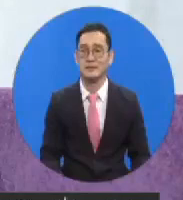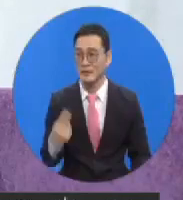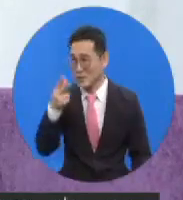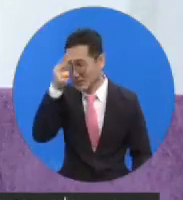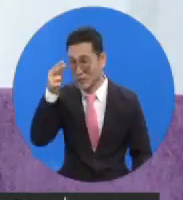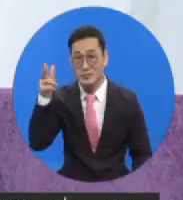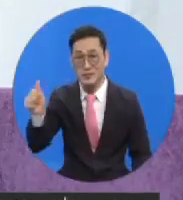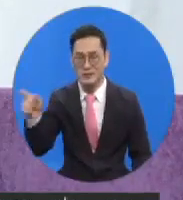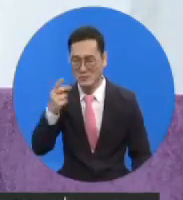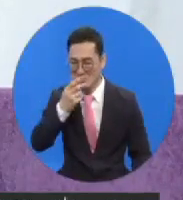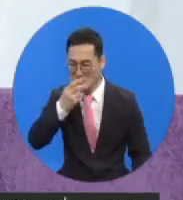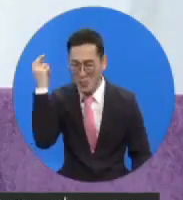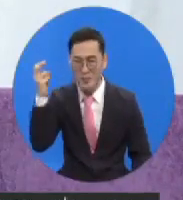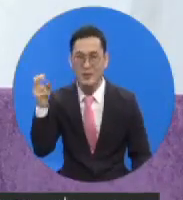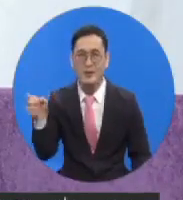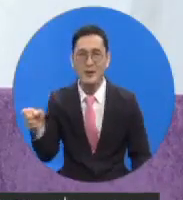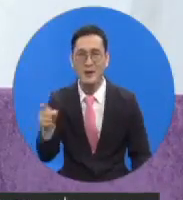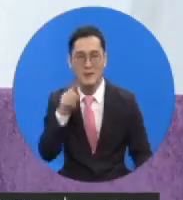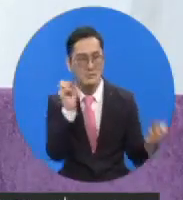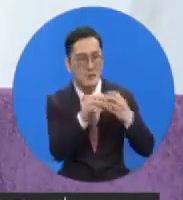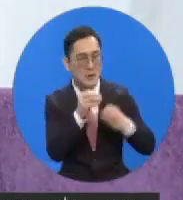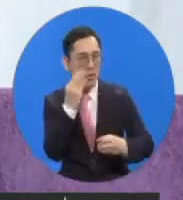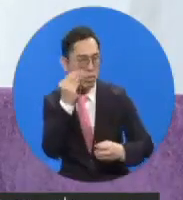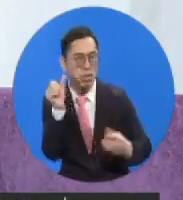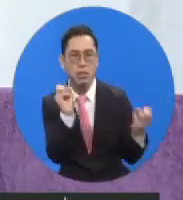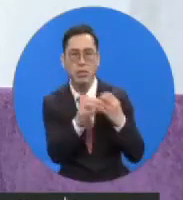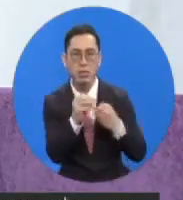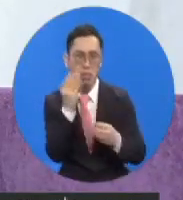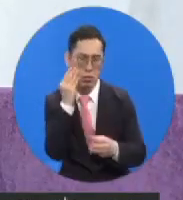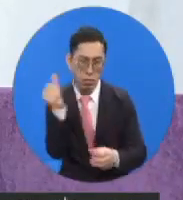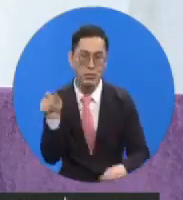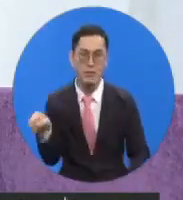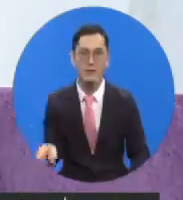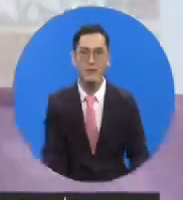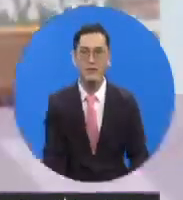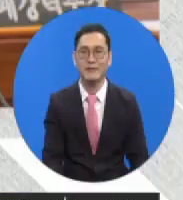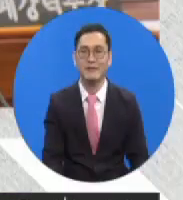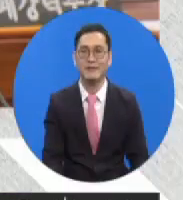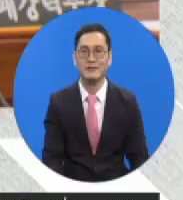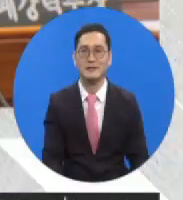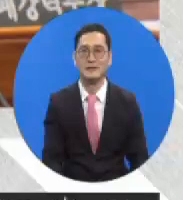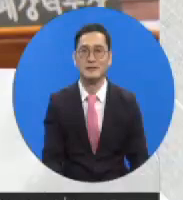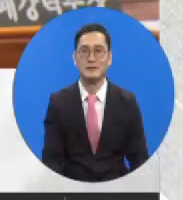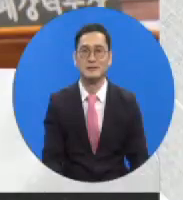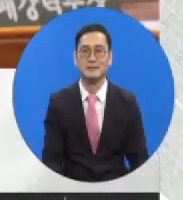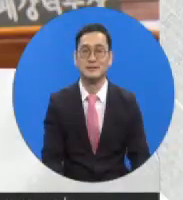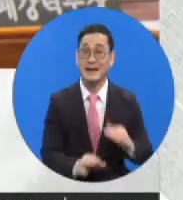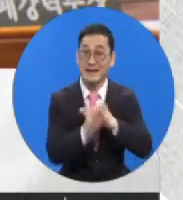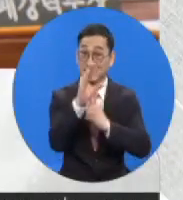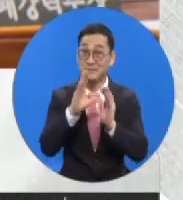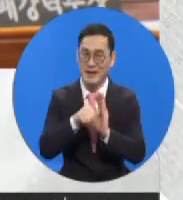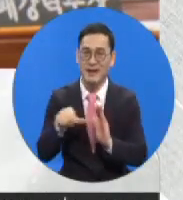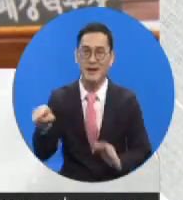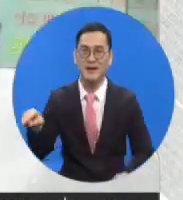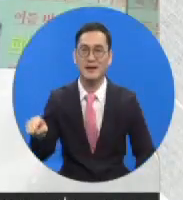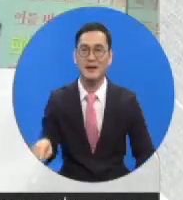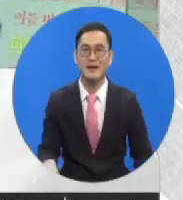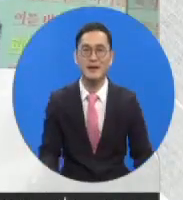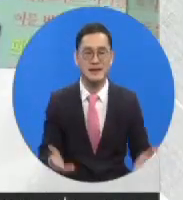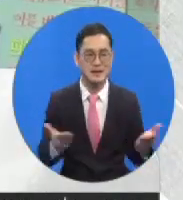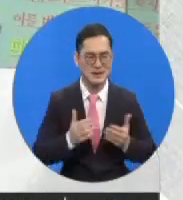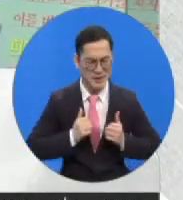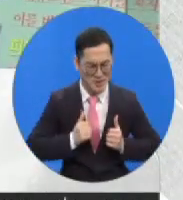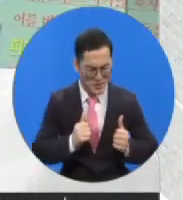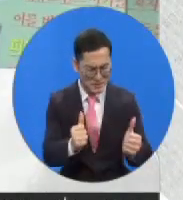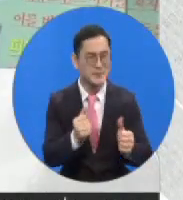윤석열 총장의 총장이요? 답변이 그렇게 느껴지는 거죠. 사실 윤석열 총장이 오전에도 비슷한 일을 받았을 땐 이걸 공개하지 않았습니다. 오전에는 그냥 임기를 다 지키는 게